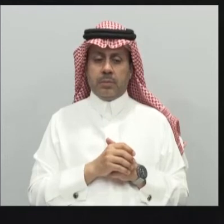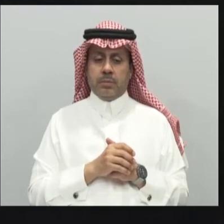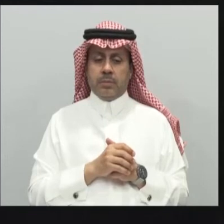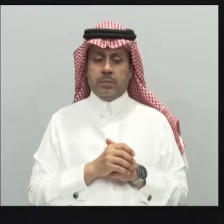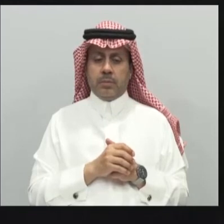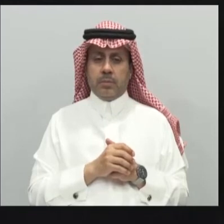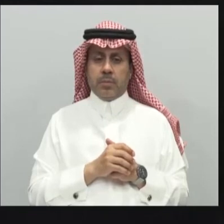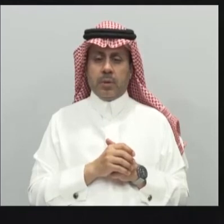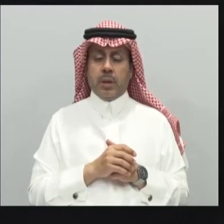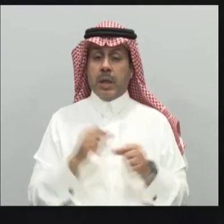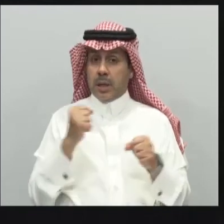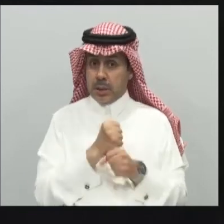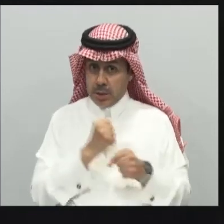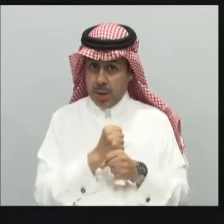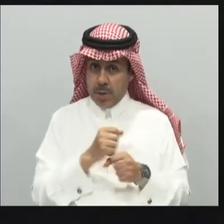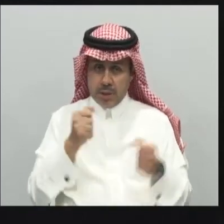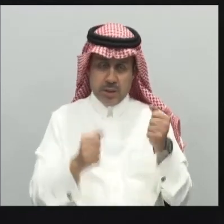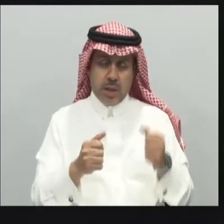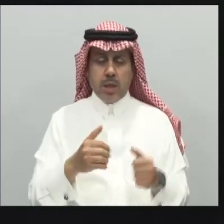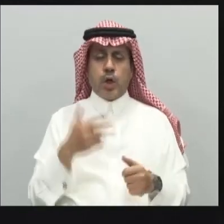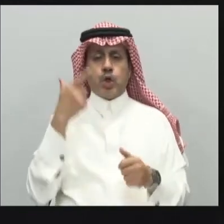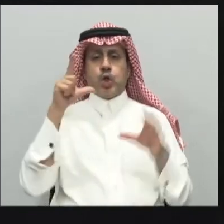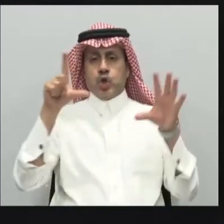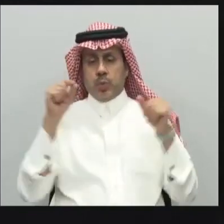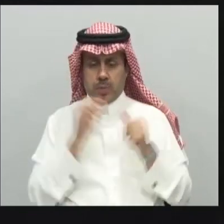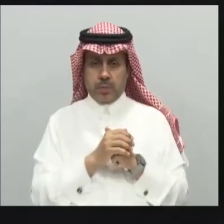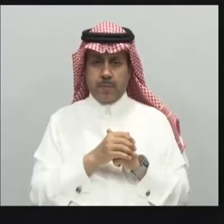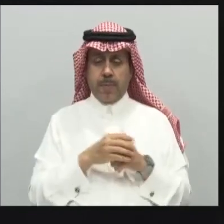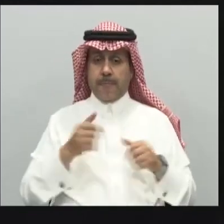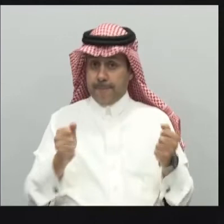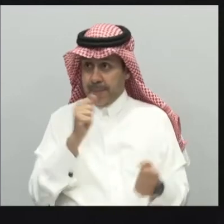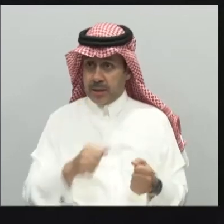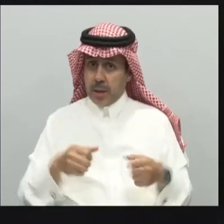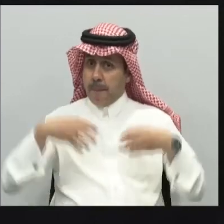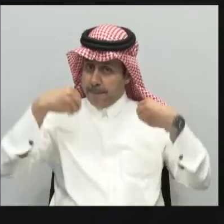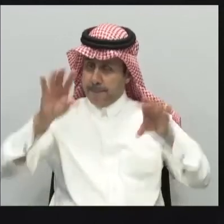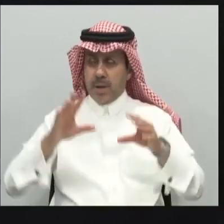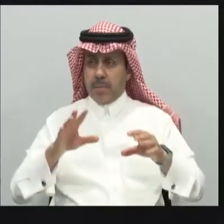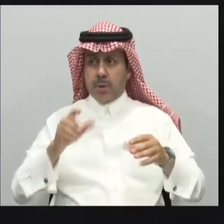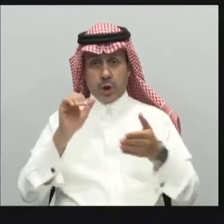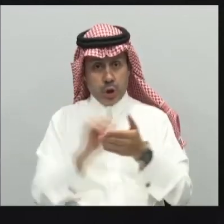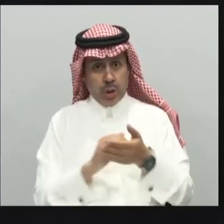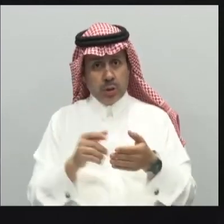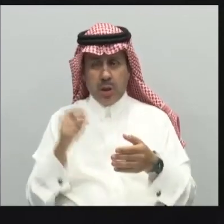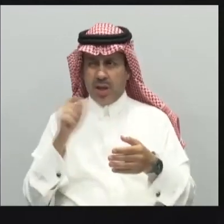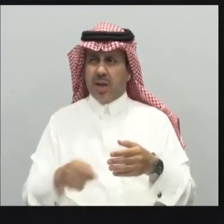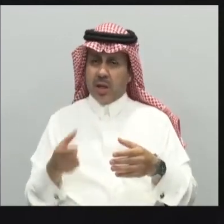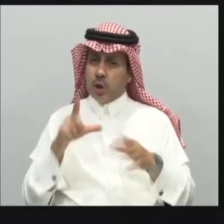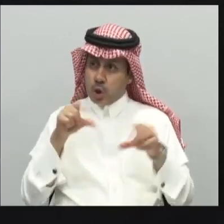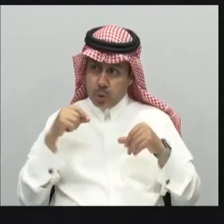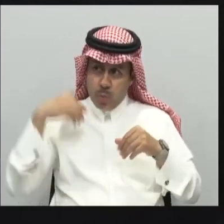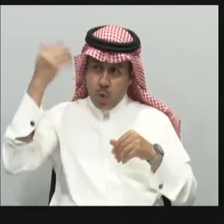ان يستعمل السياره اسبوعا بعتك سيارتي وقلت لكنني استرض عليك ان تبقى